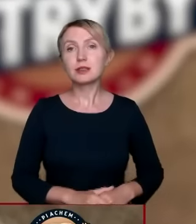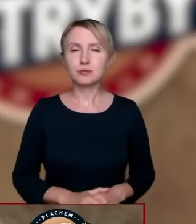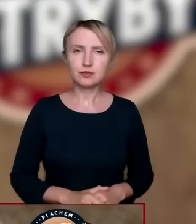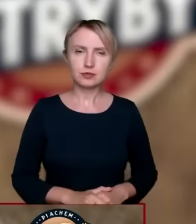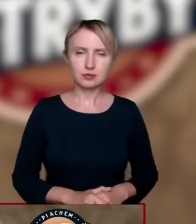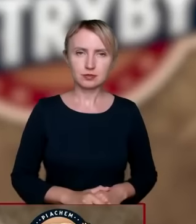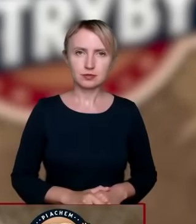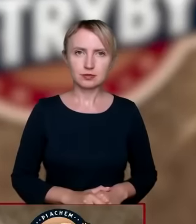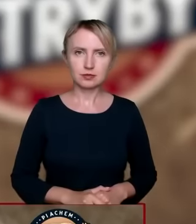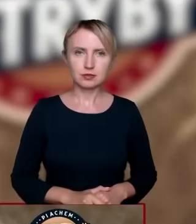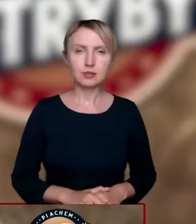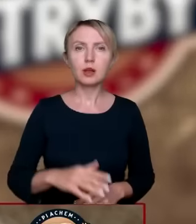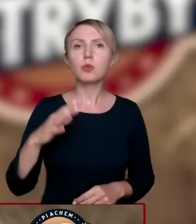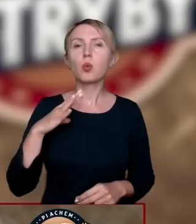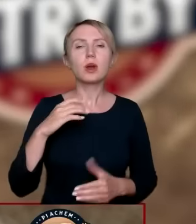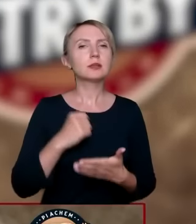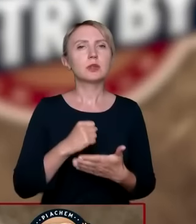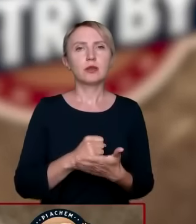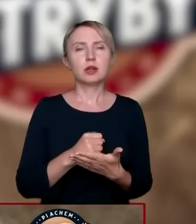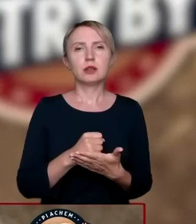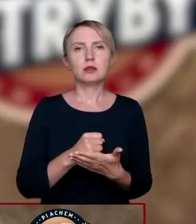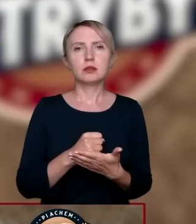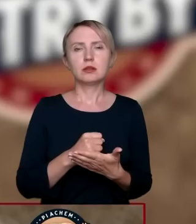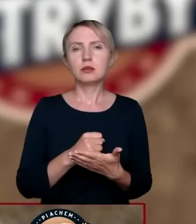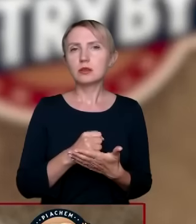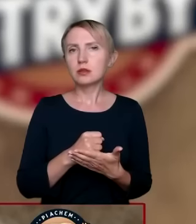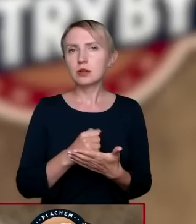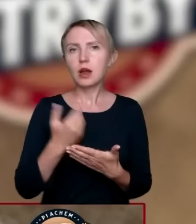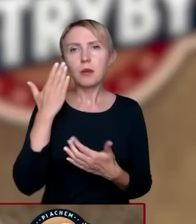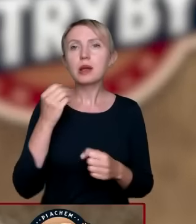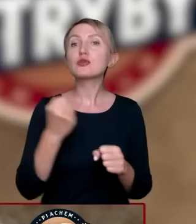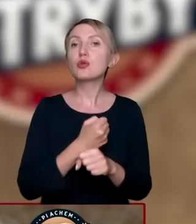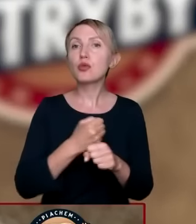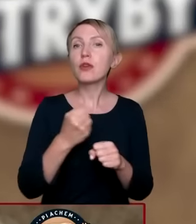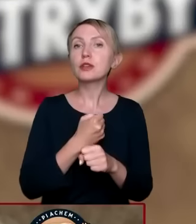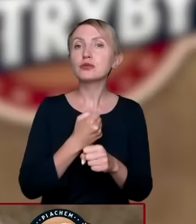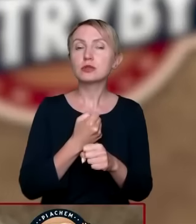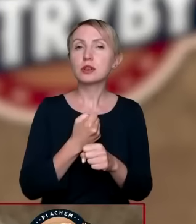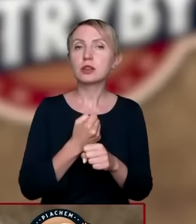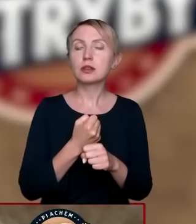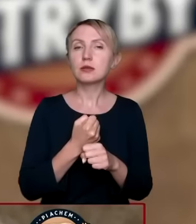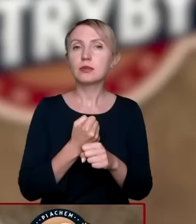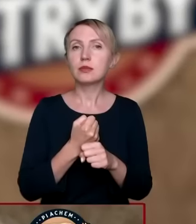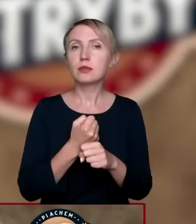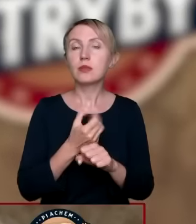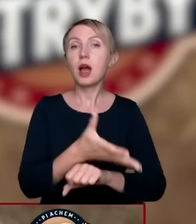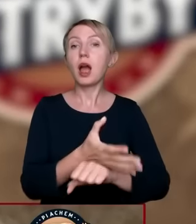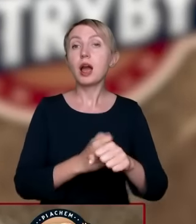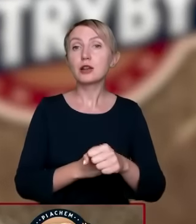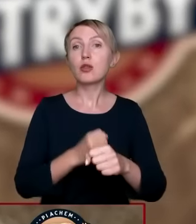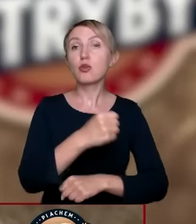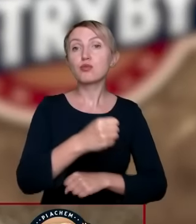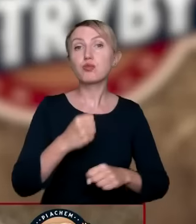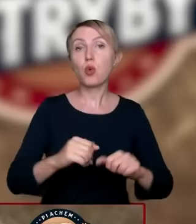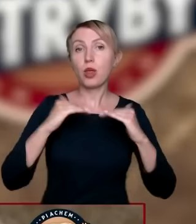bo no stała się rzecz naprawdę bardzo poważna, bo yyy aresztowano posła na